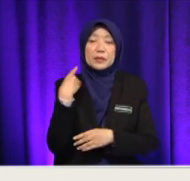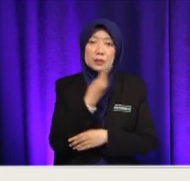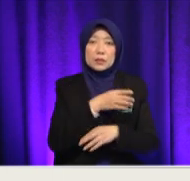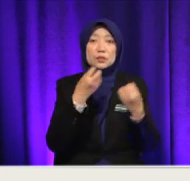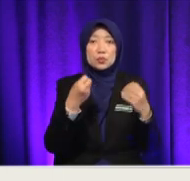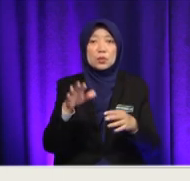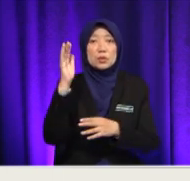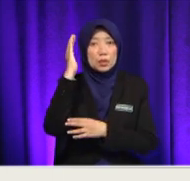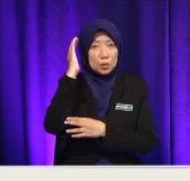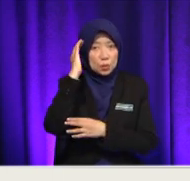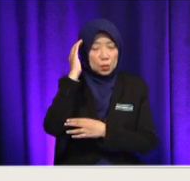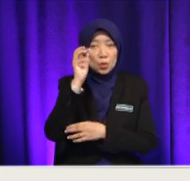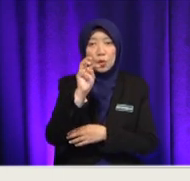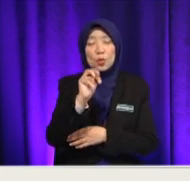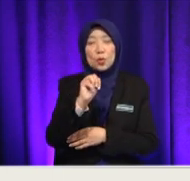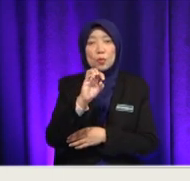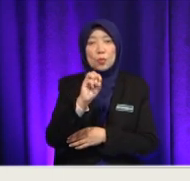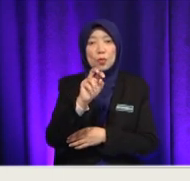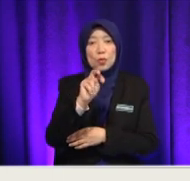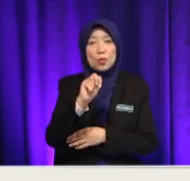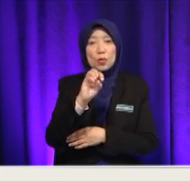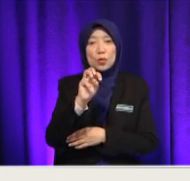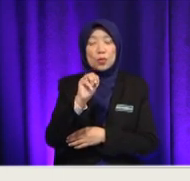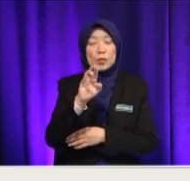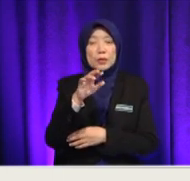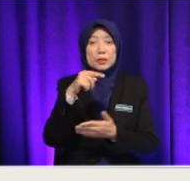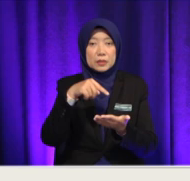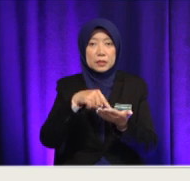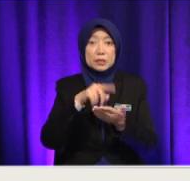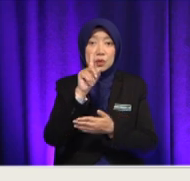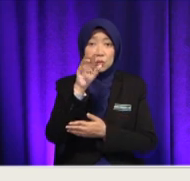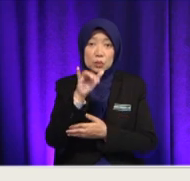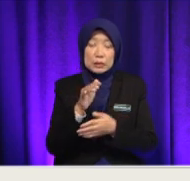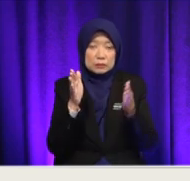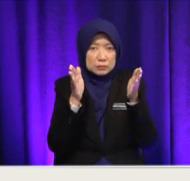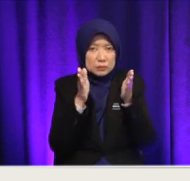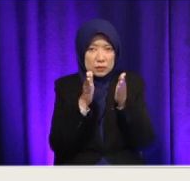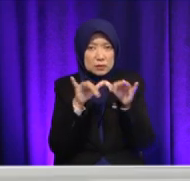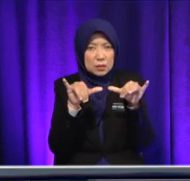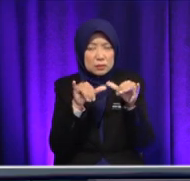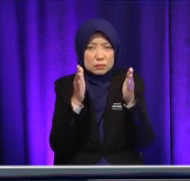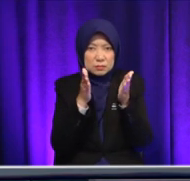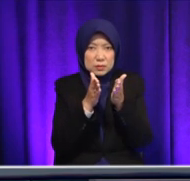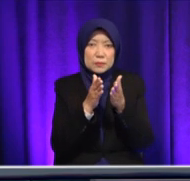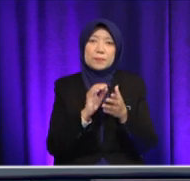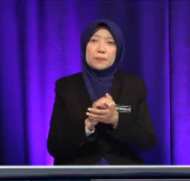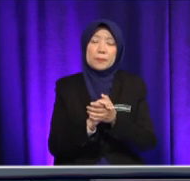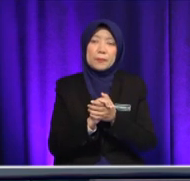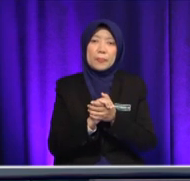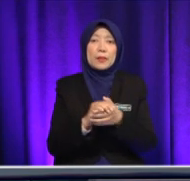adalah suatu bentuk yang kecil. Ya. Yeah. Saiznya kecil.